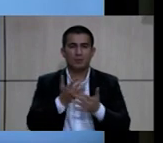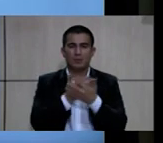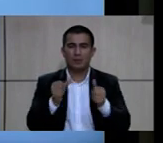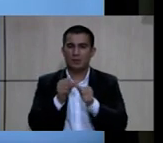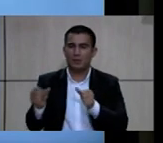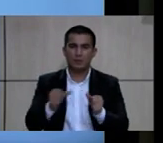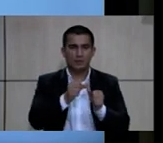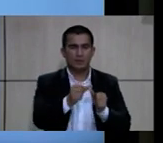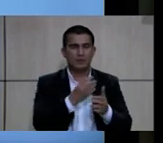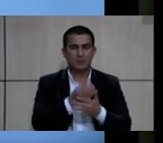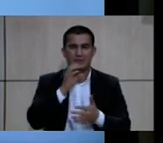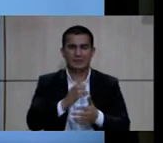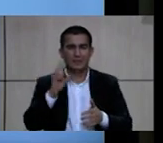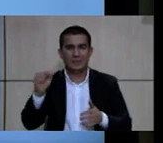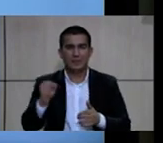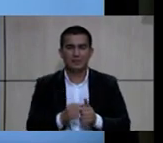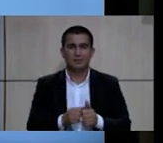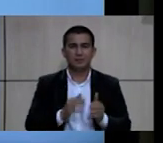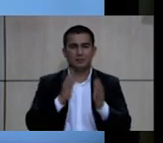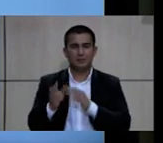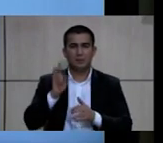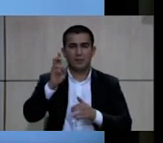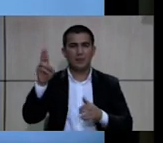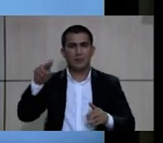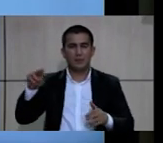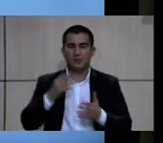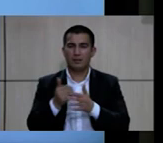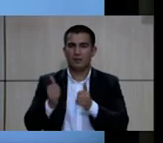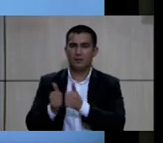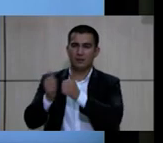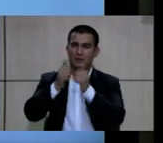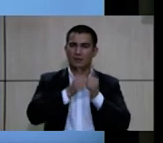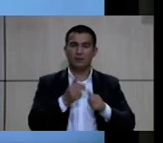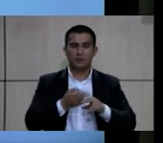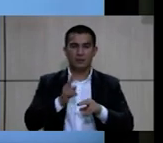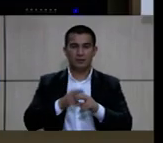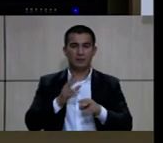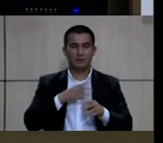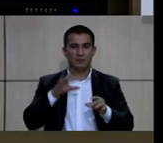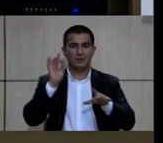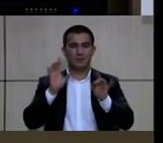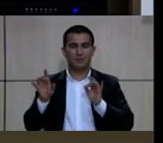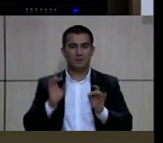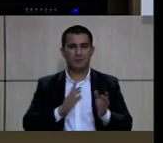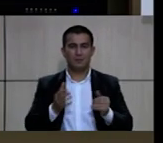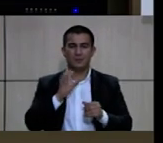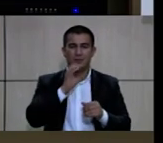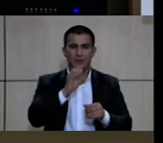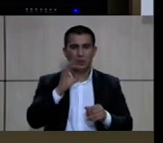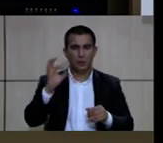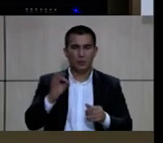alohida C, A va B, D tomonlar belgilab olingan. C,